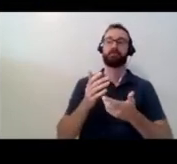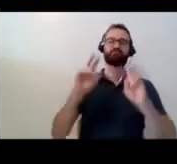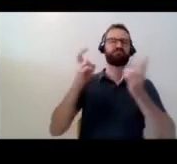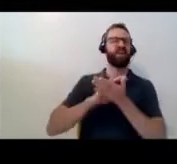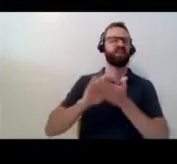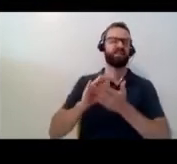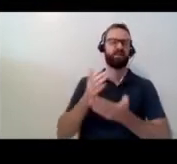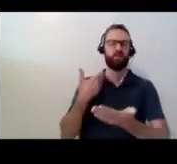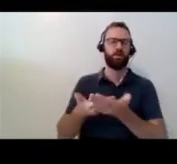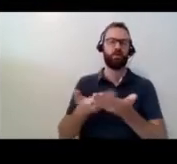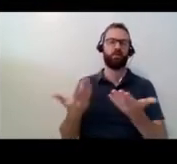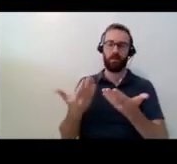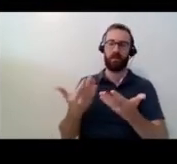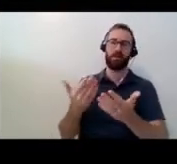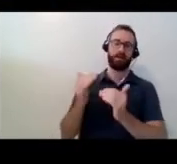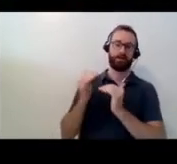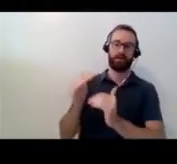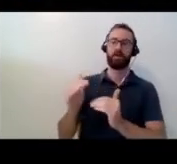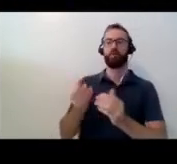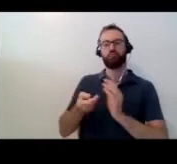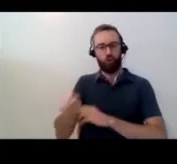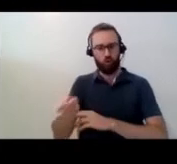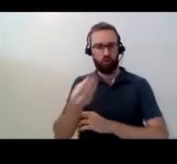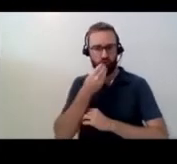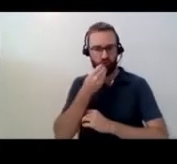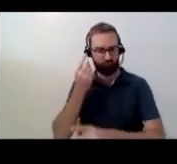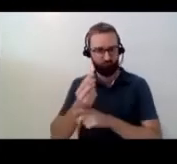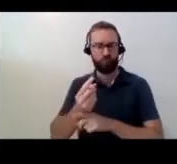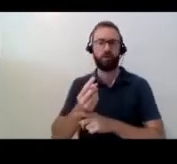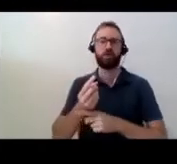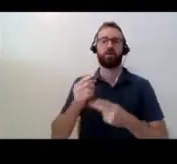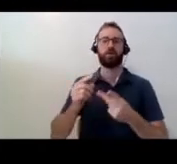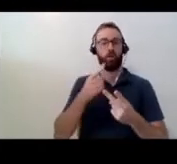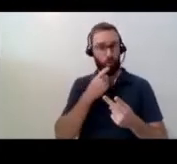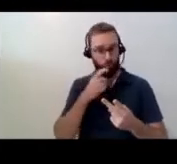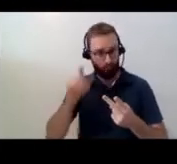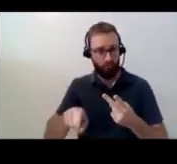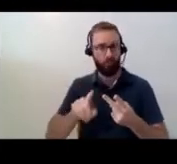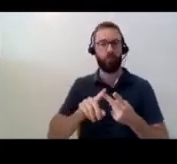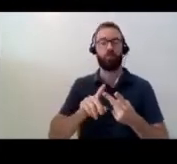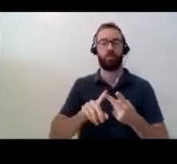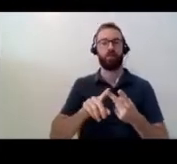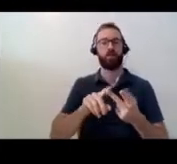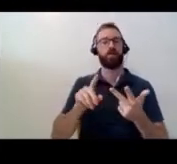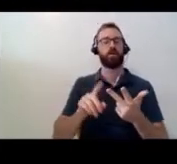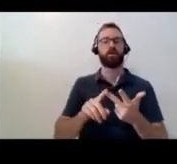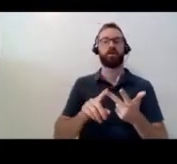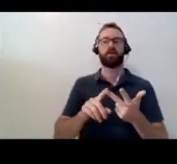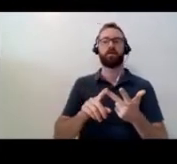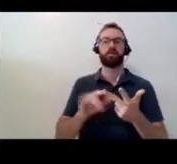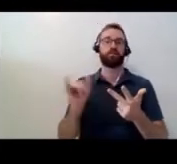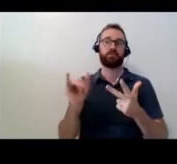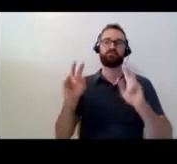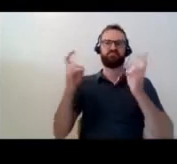garantir une certaine quantité de nourriture, garantir l'accès à de l'eau, garantir aussi l'accès à un